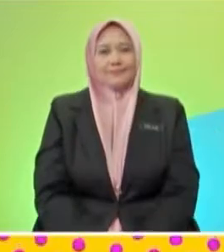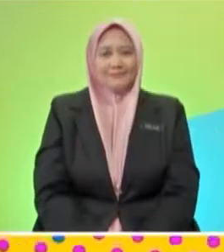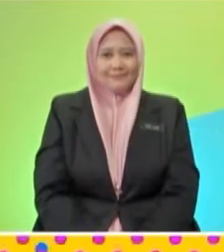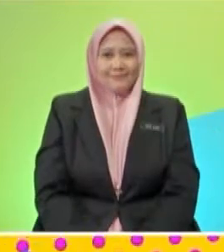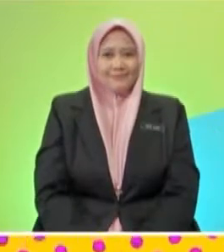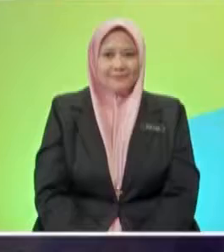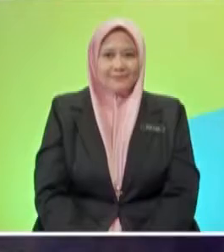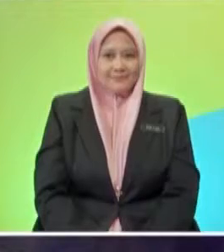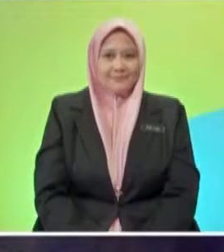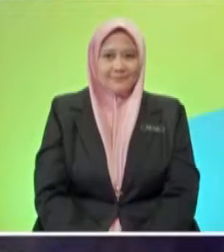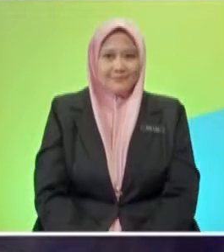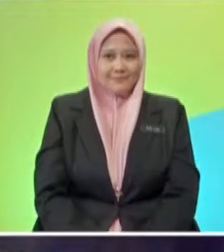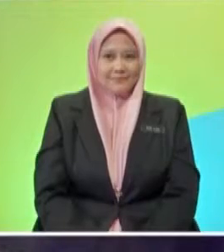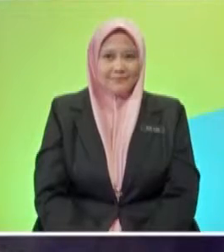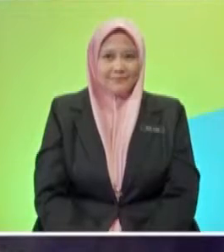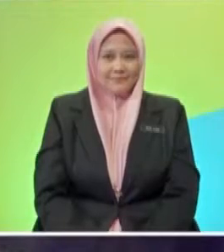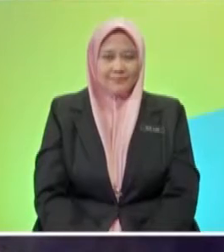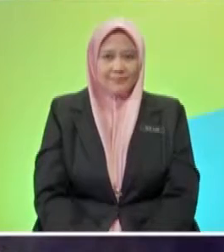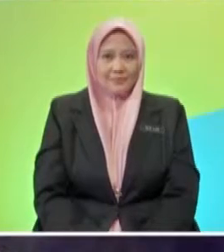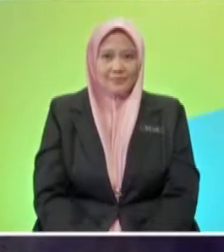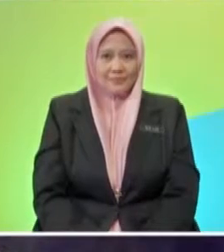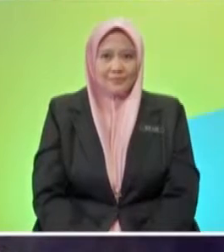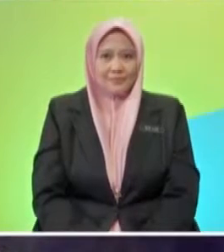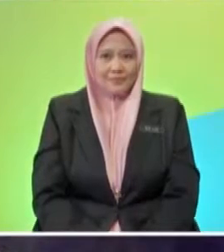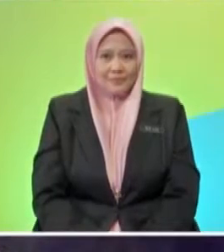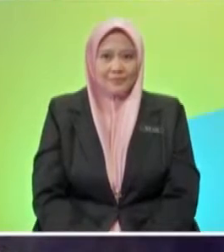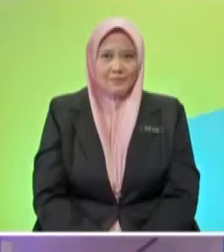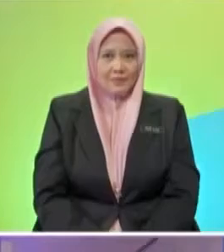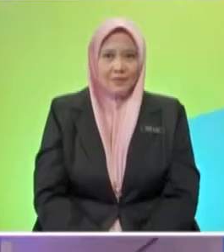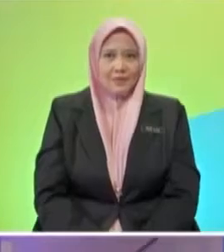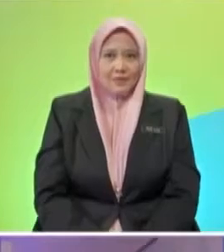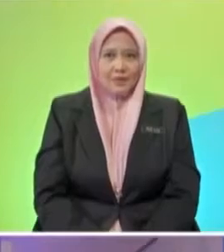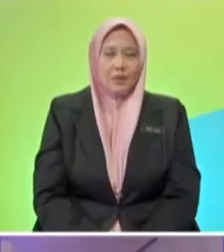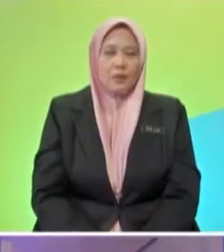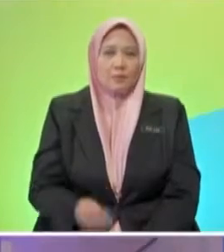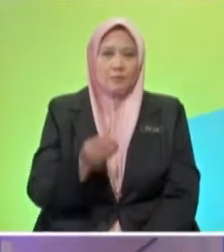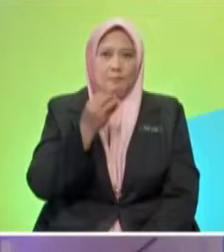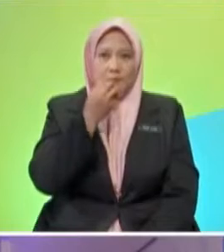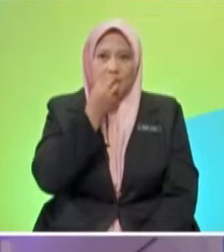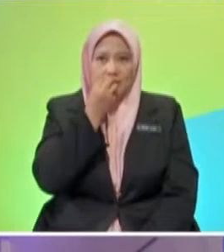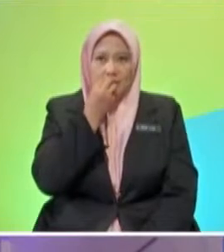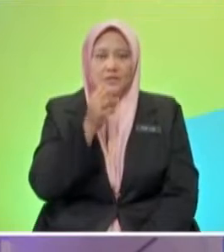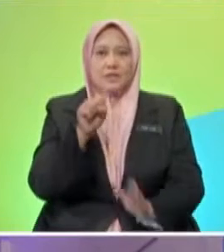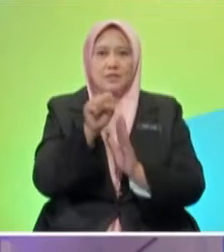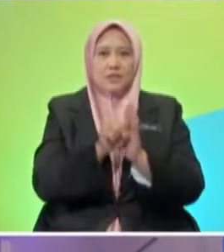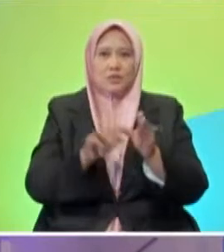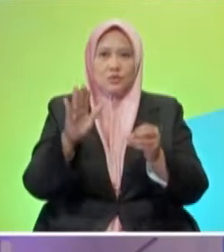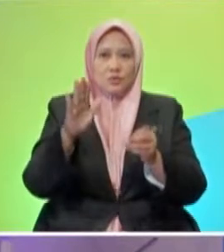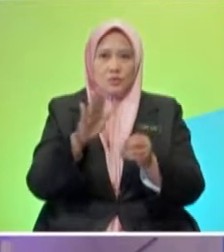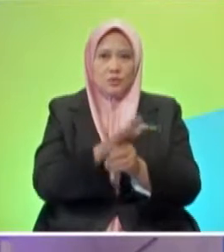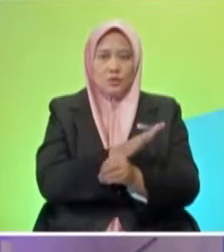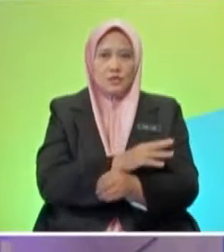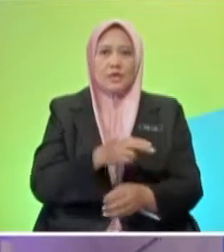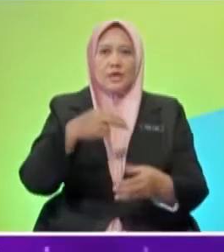bye kita cari untuk perenggan jual makan secukupnya hasil biji antara contohnya